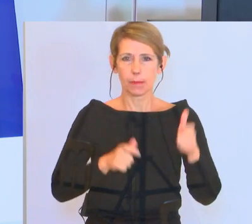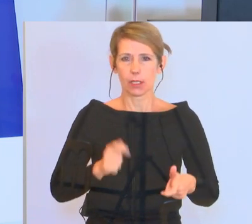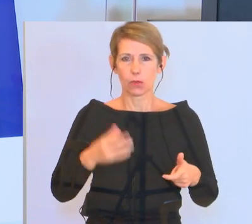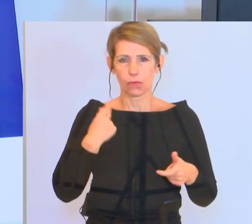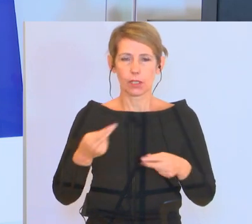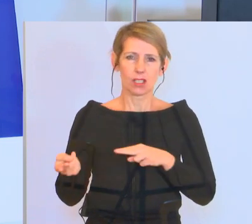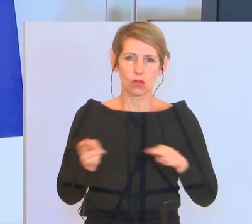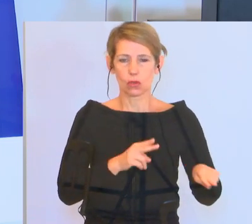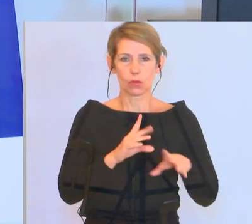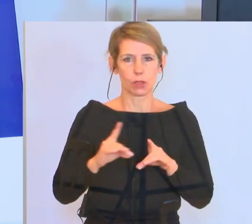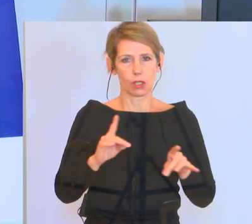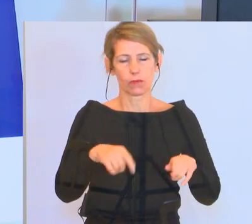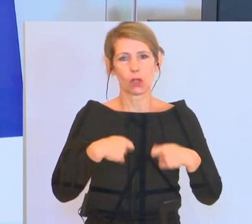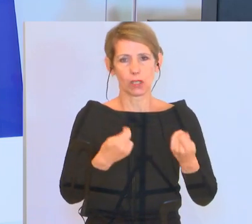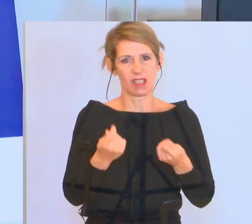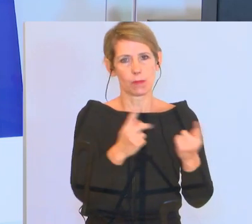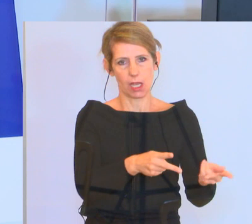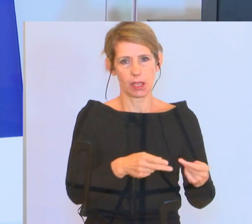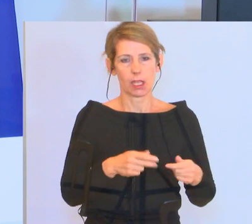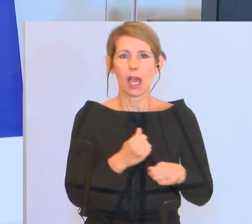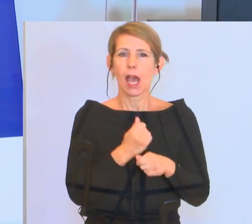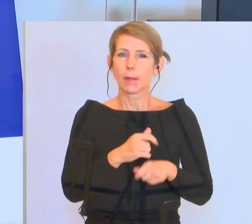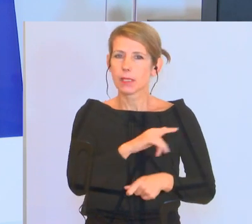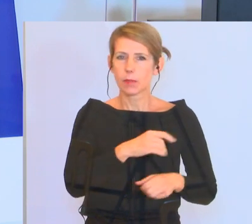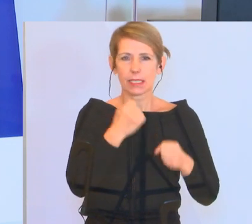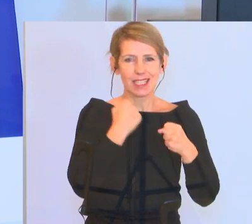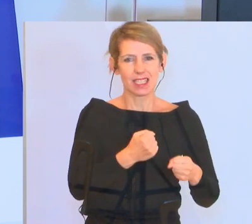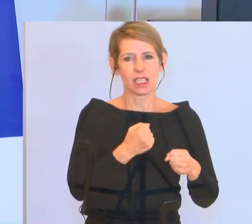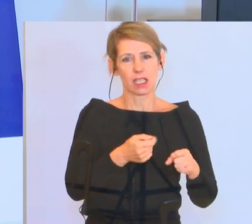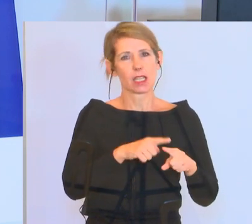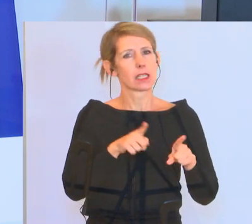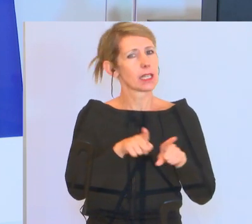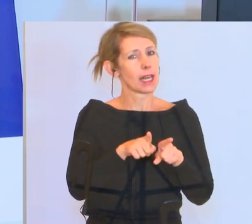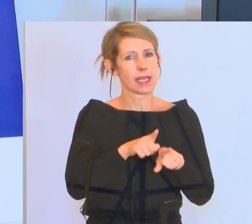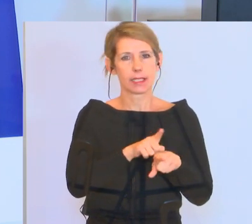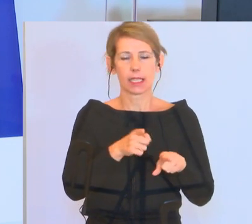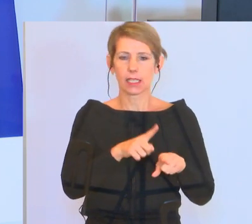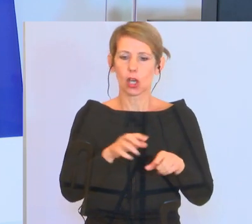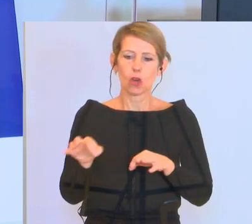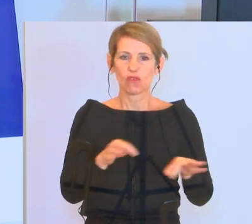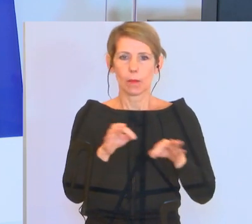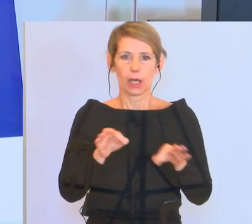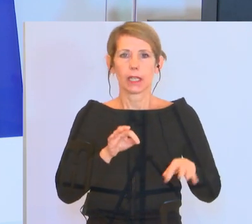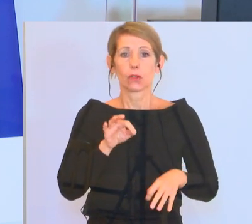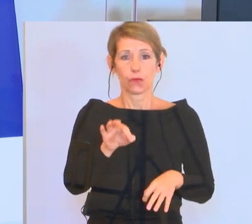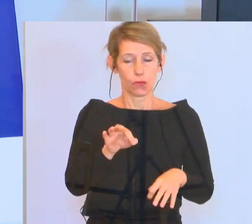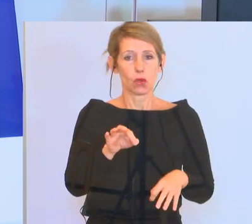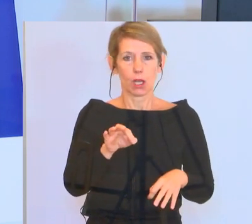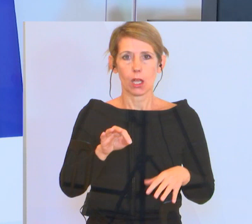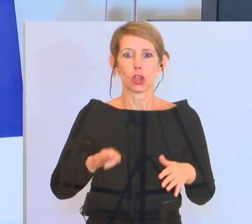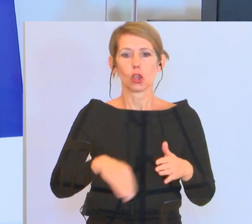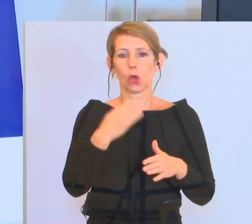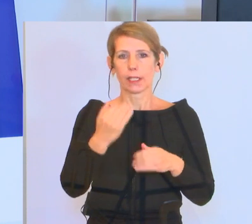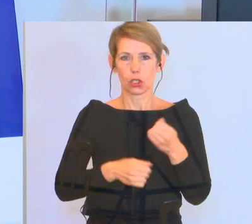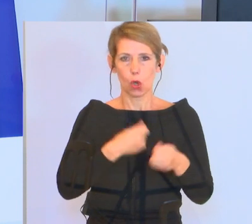in Beschäftigung bringen und Arbeitsplätze sichern und zugleich aber auch vorbereiten für die neuen